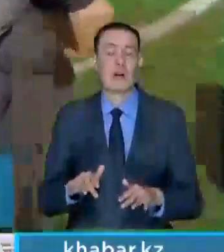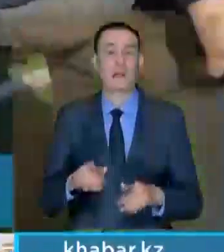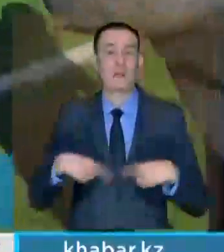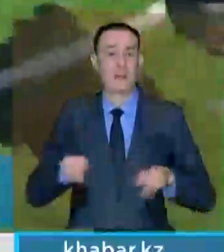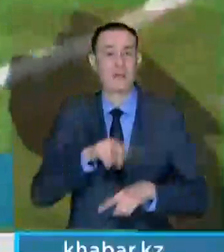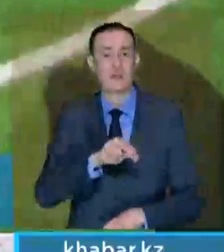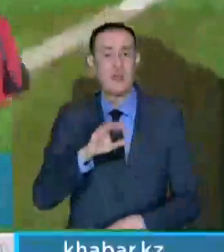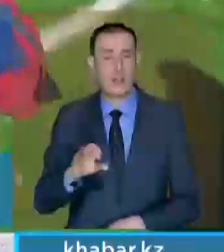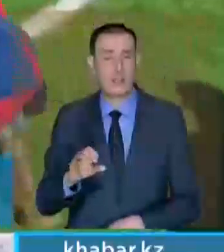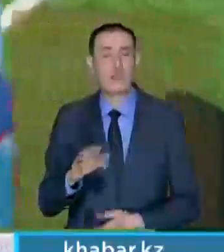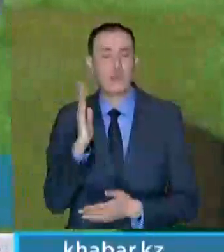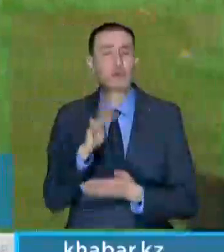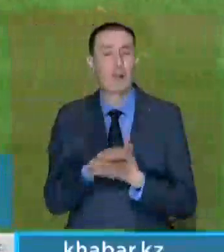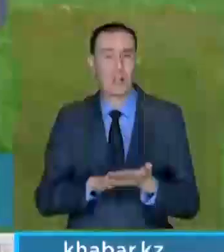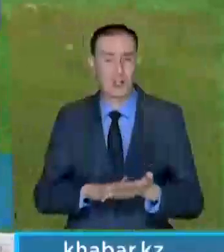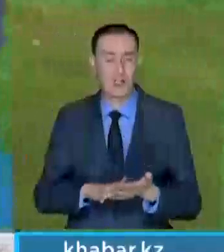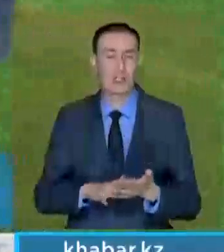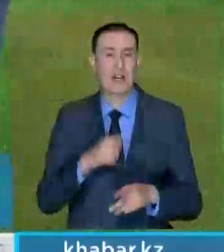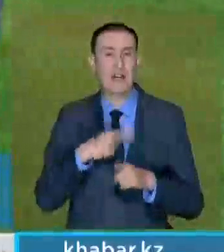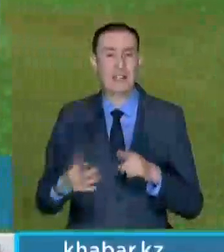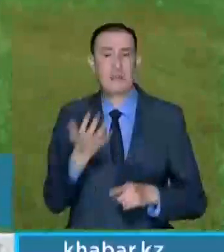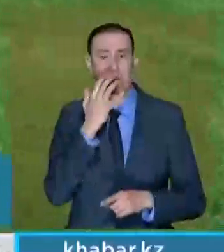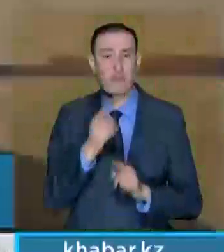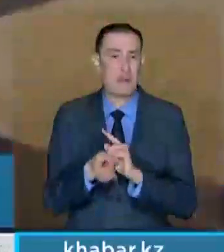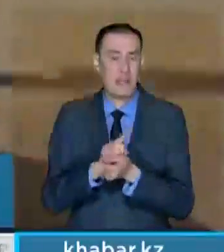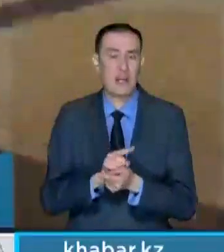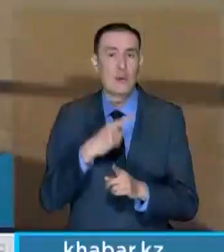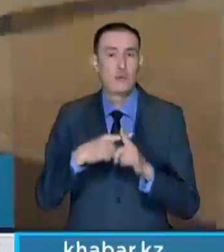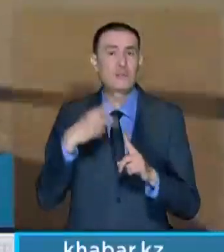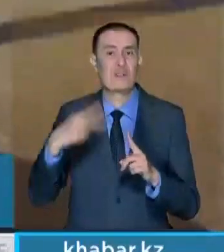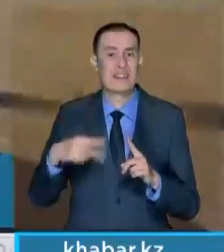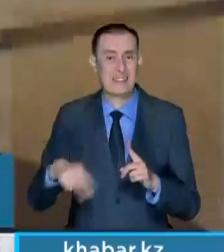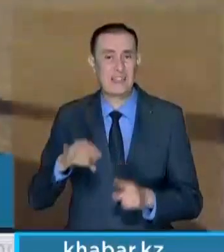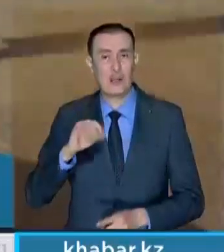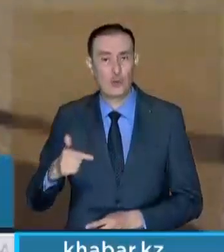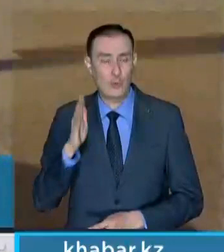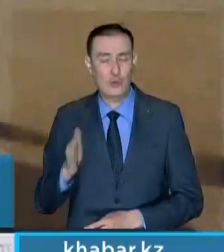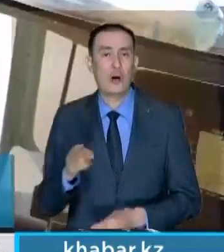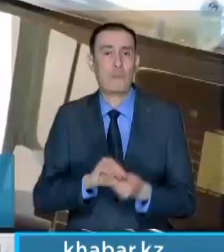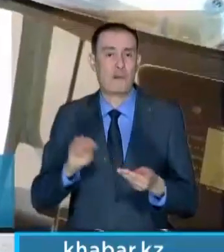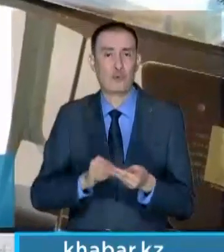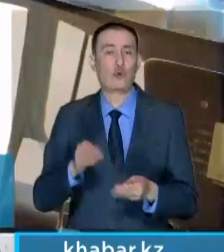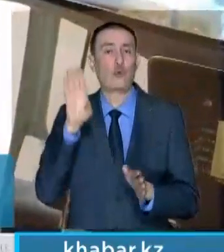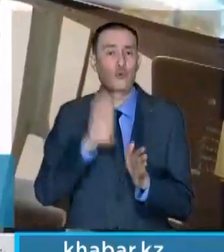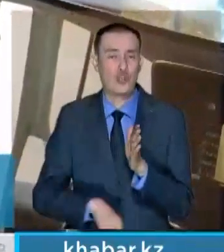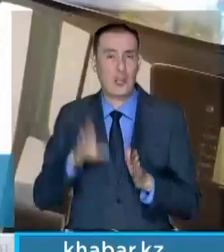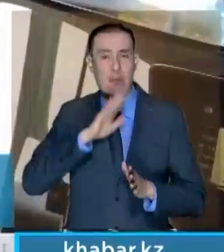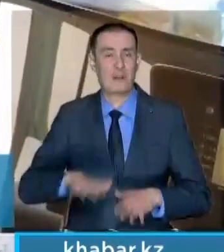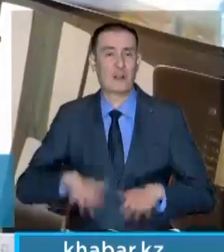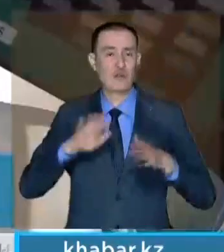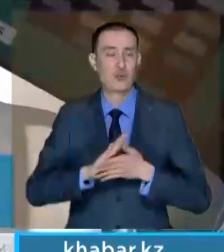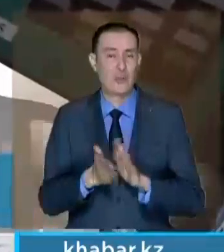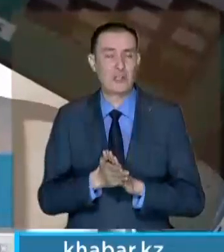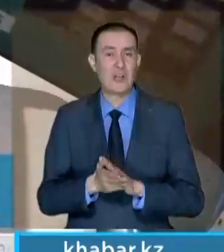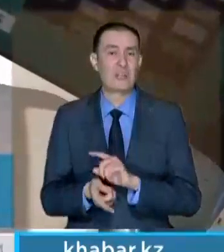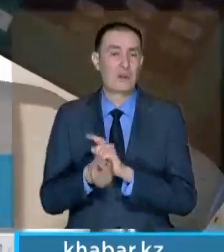департамента пчс продолжатся из-за резкого потепления до п20 на юге области прогнозирует повторное ухудшение паводковой ситуации с